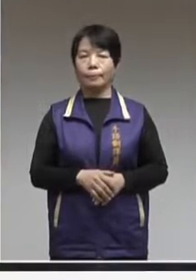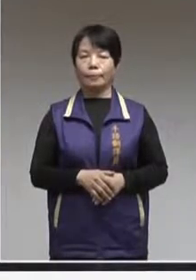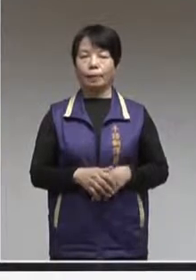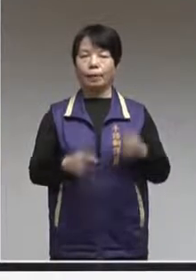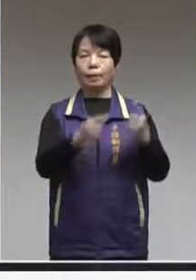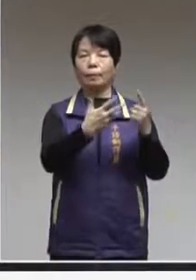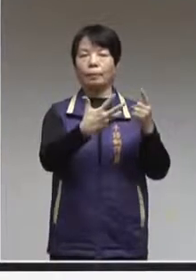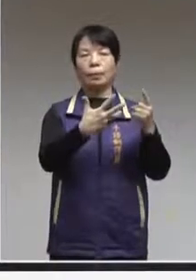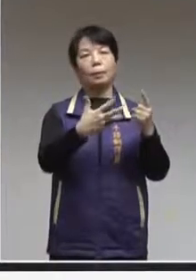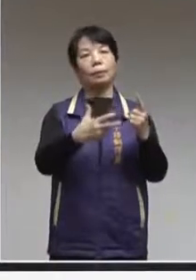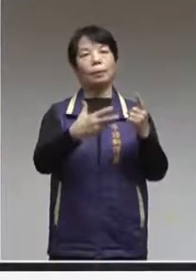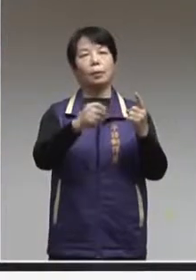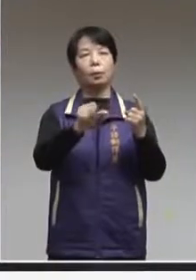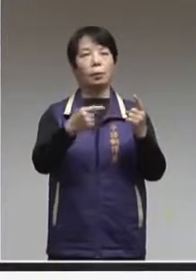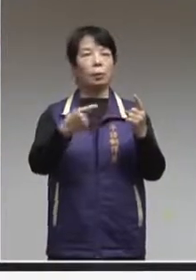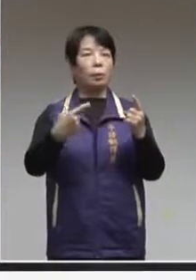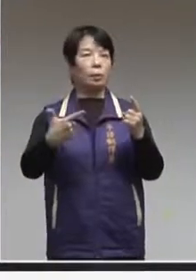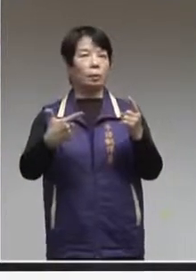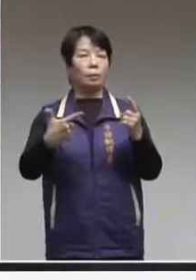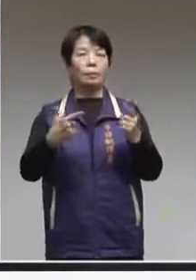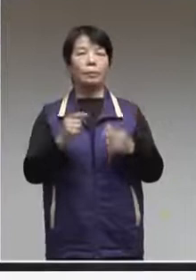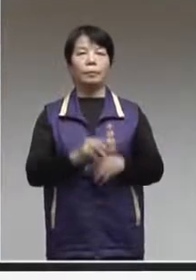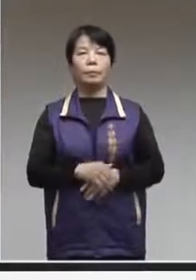按18516，就是这个